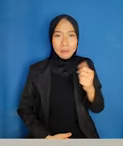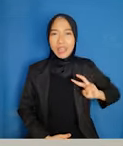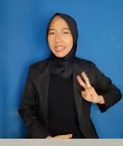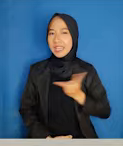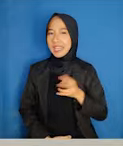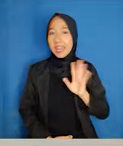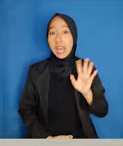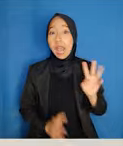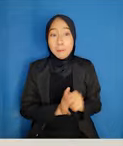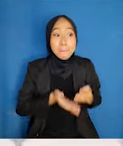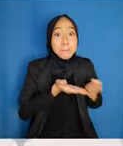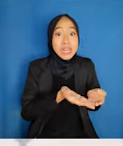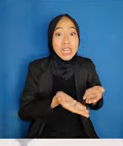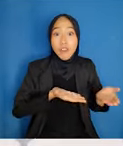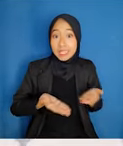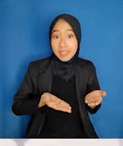tidak memfasilitasi?